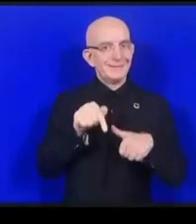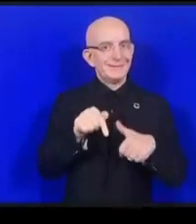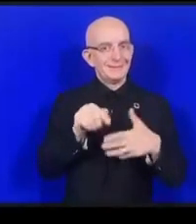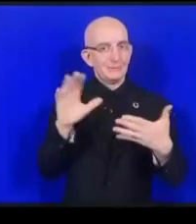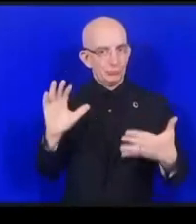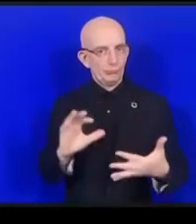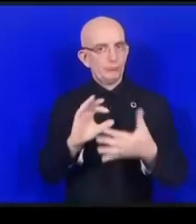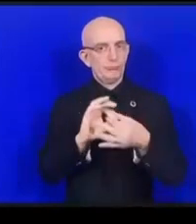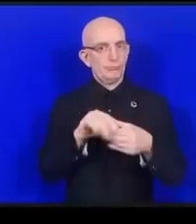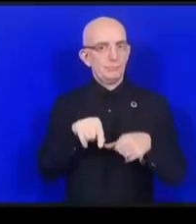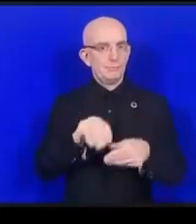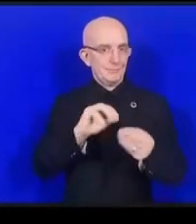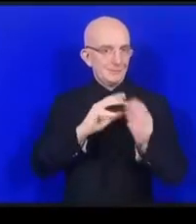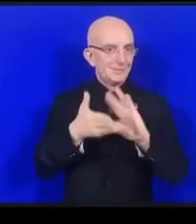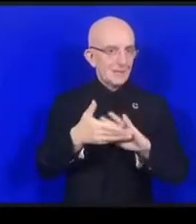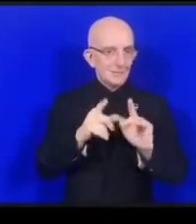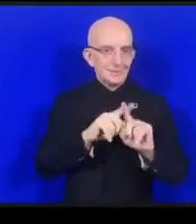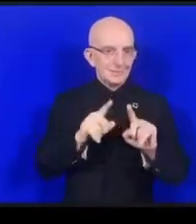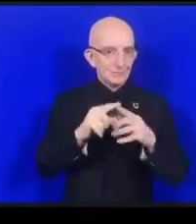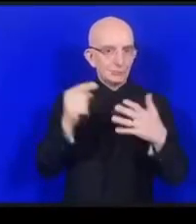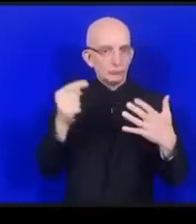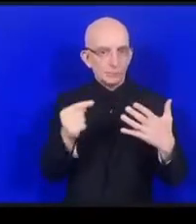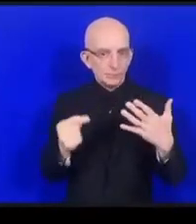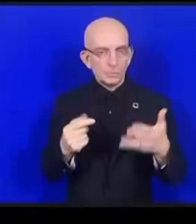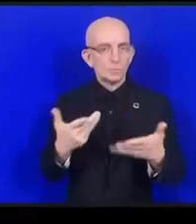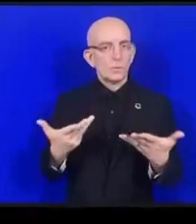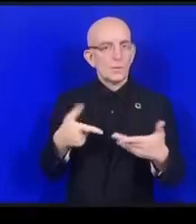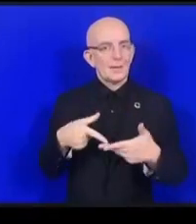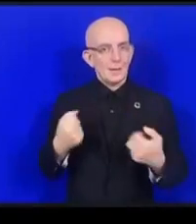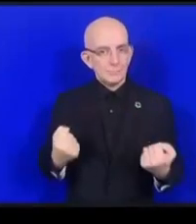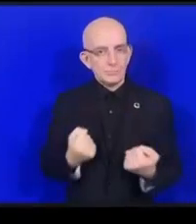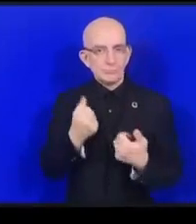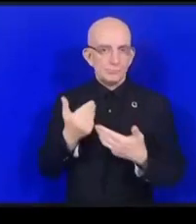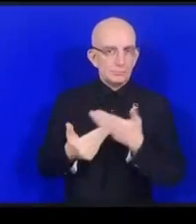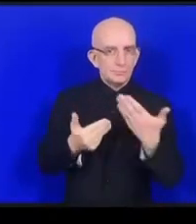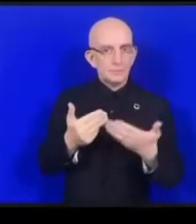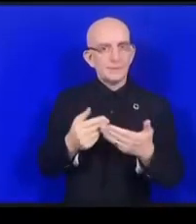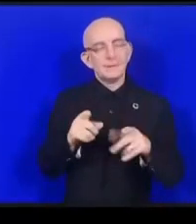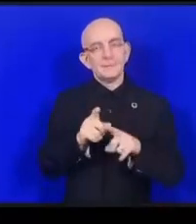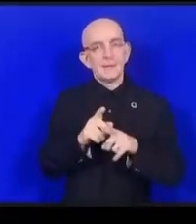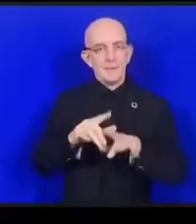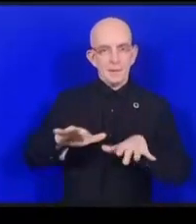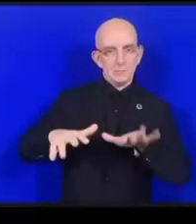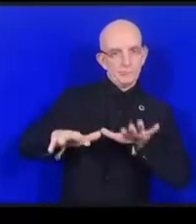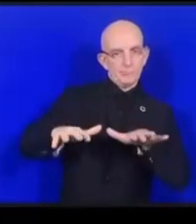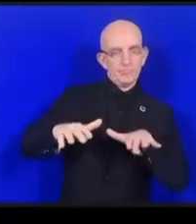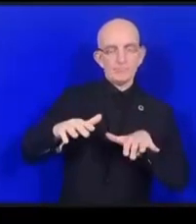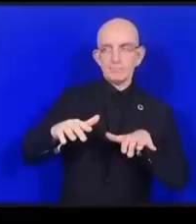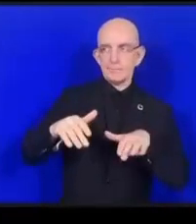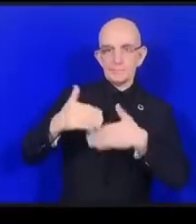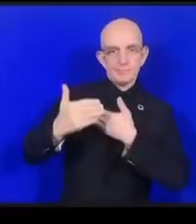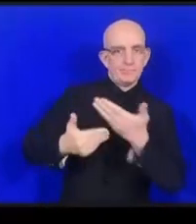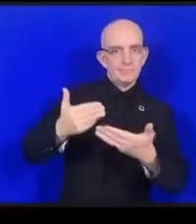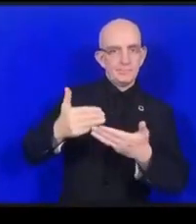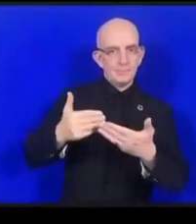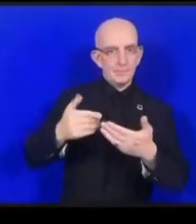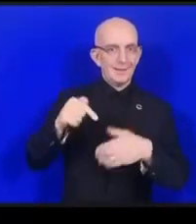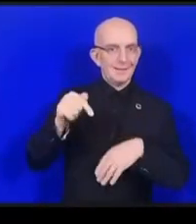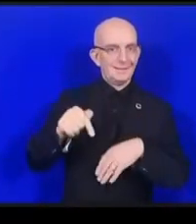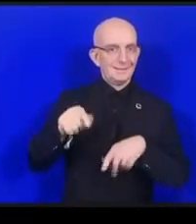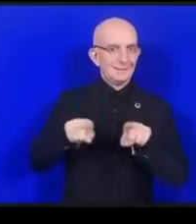должно стать неотъемлемой частью интернета вещей и это то над чем работала наша динамическая